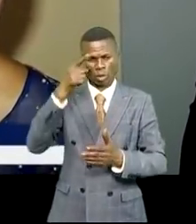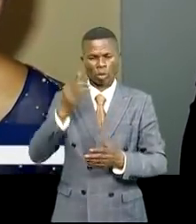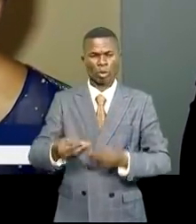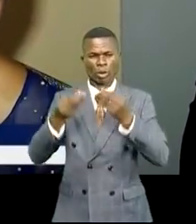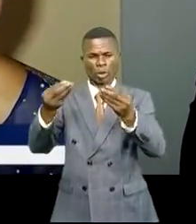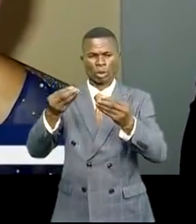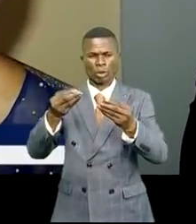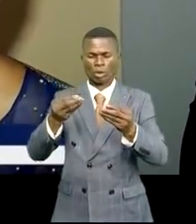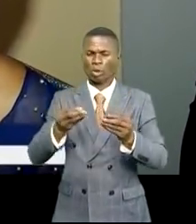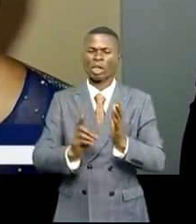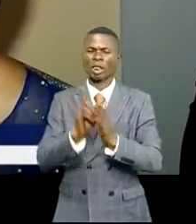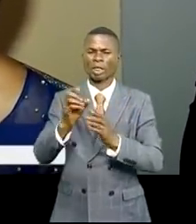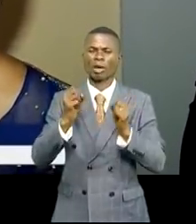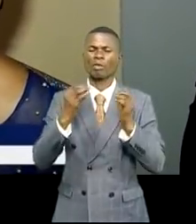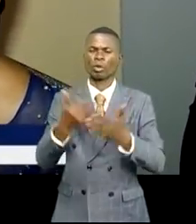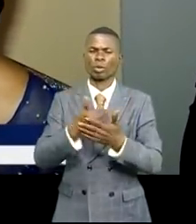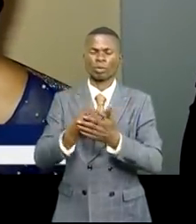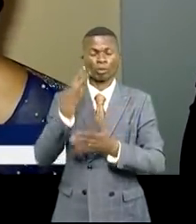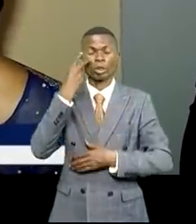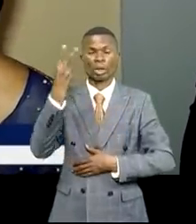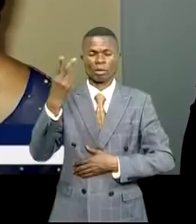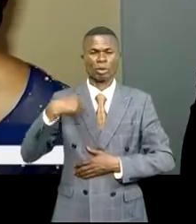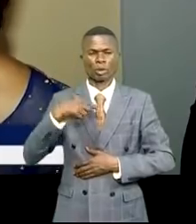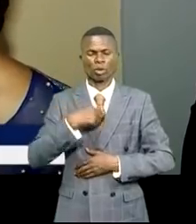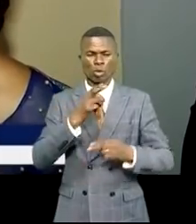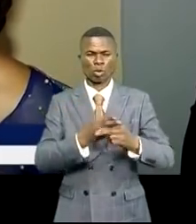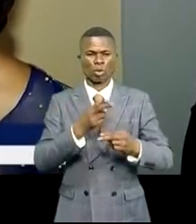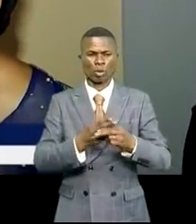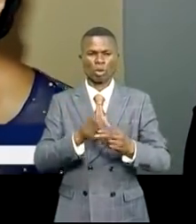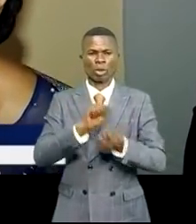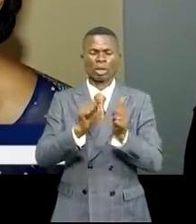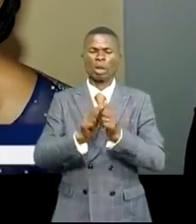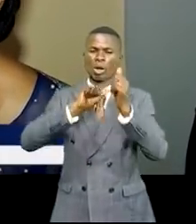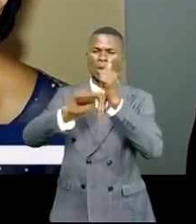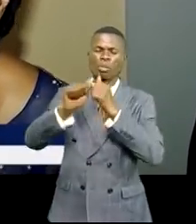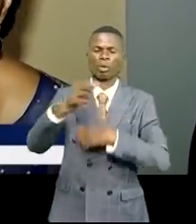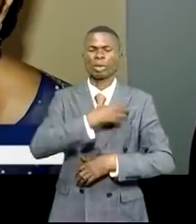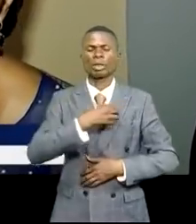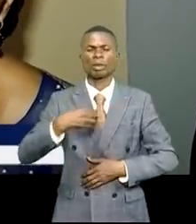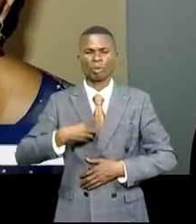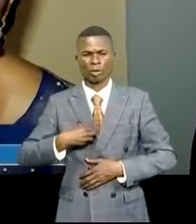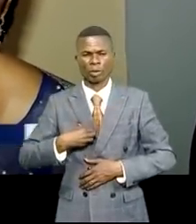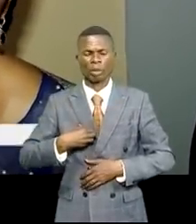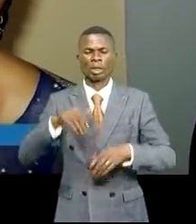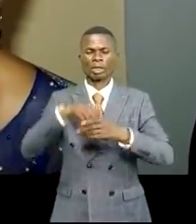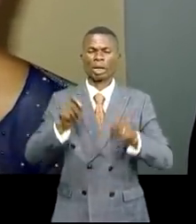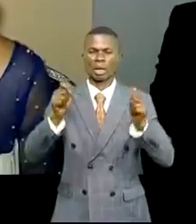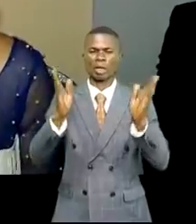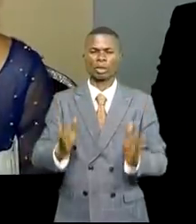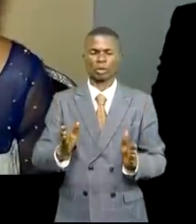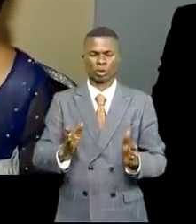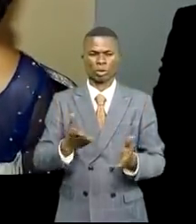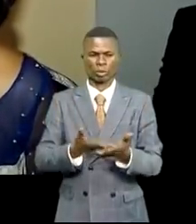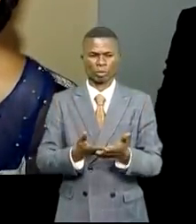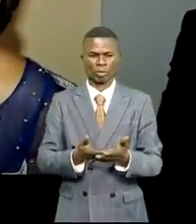une impulsion nouvelle sur la vision que nous avons en termes de la promotion de la femme dans les médias et par les médias.